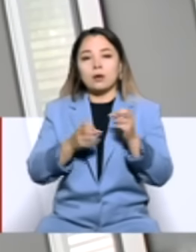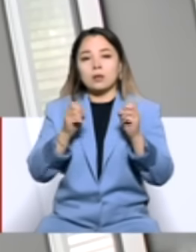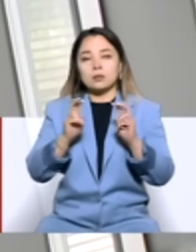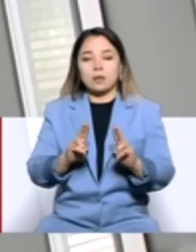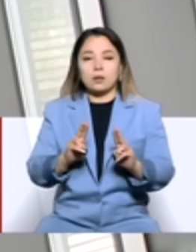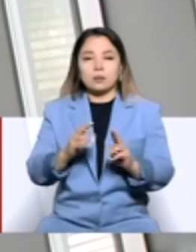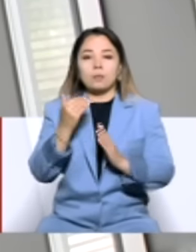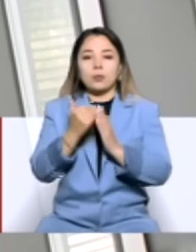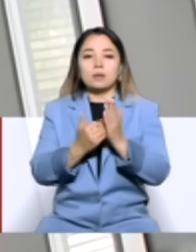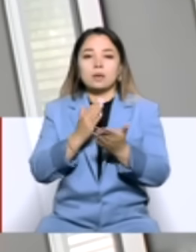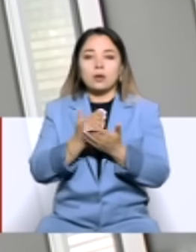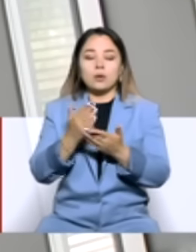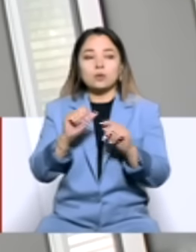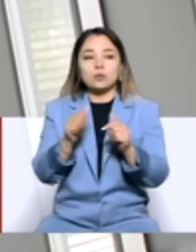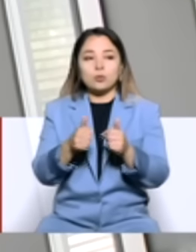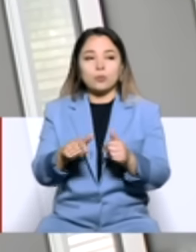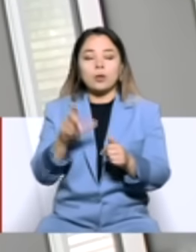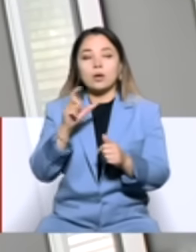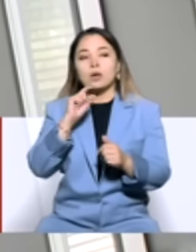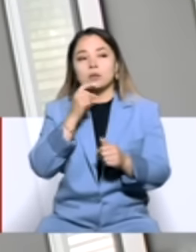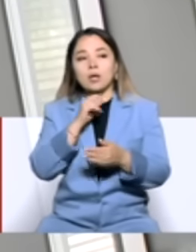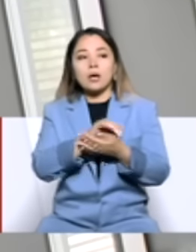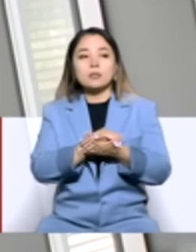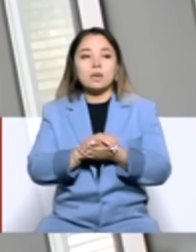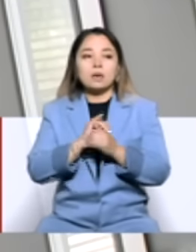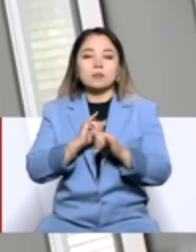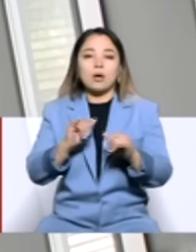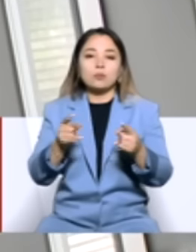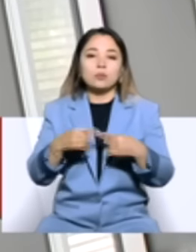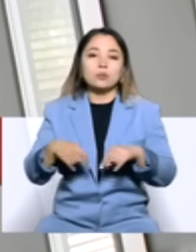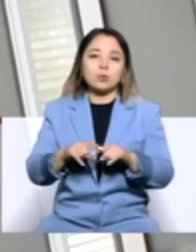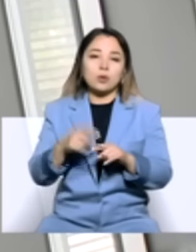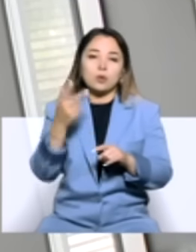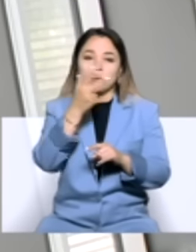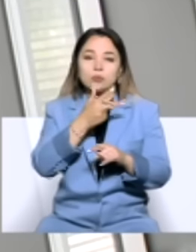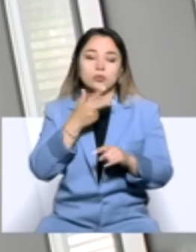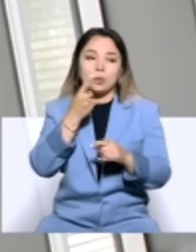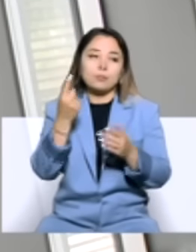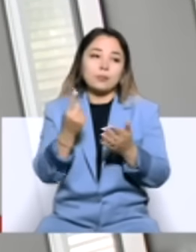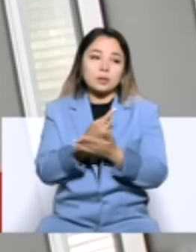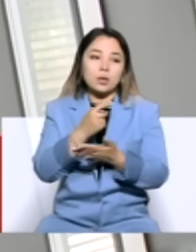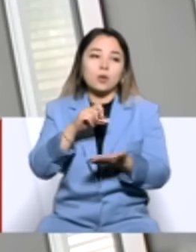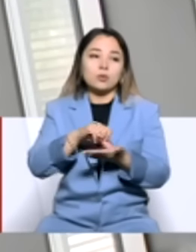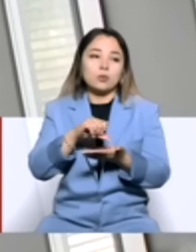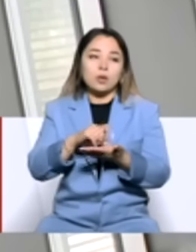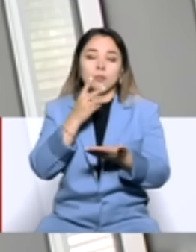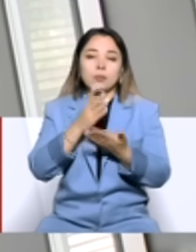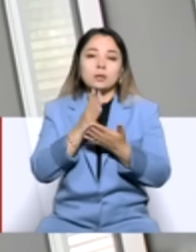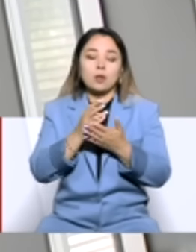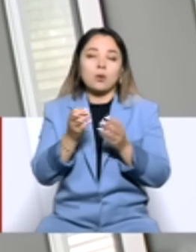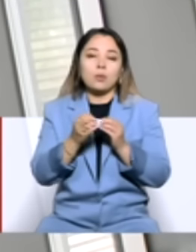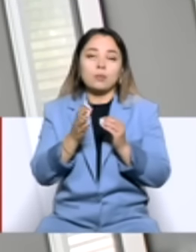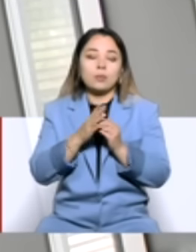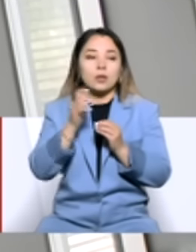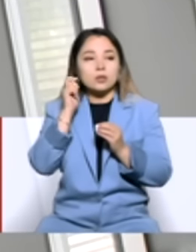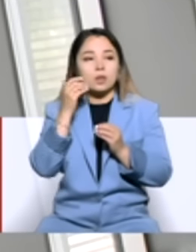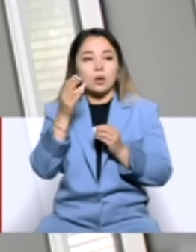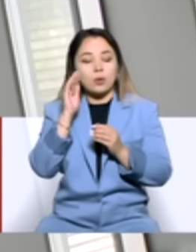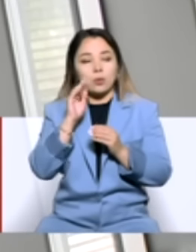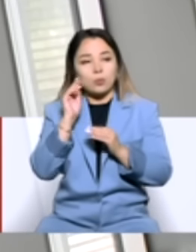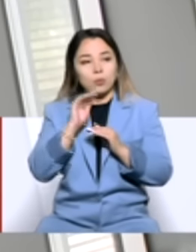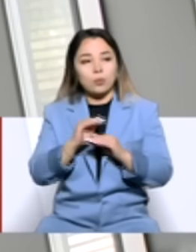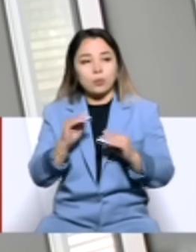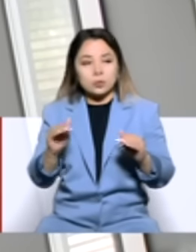бар. Ұйымдастырушы экономикалық ынтымақтастық және даму ұйымы. 3 жылда бір рет осы ұйымға мүше елдердегі 15 жастағы оқушылар